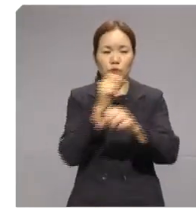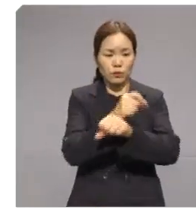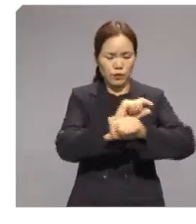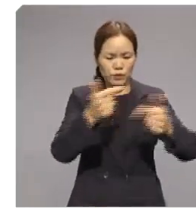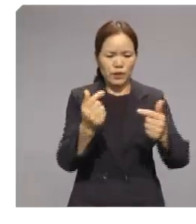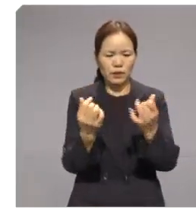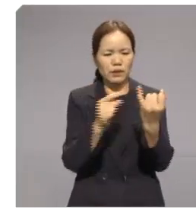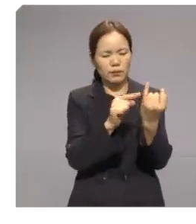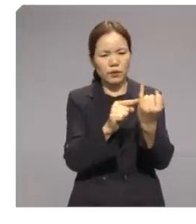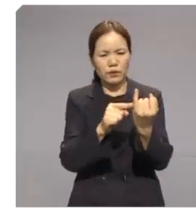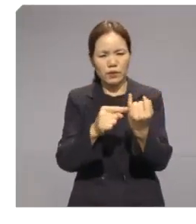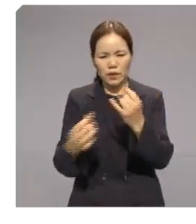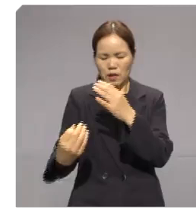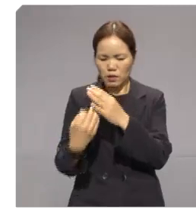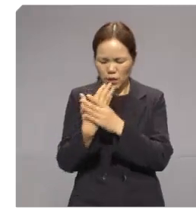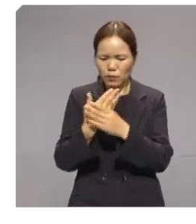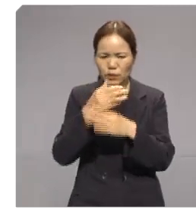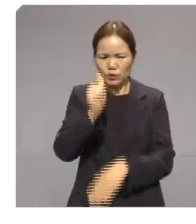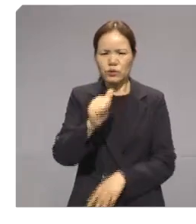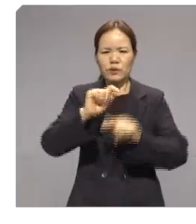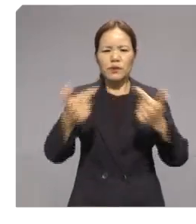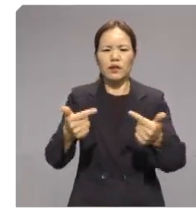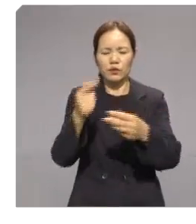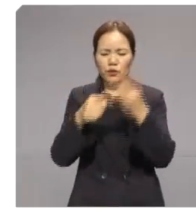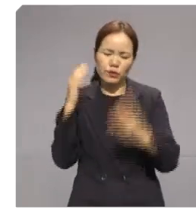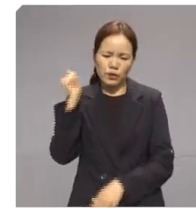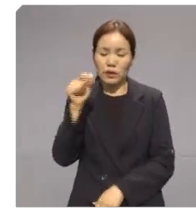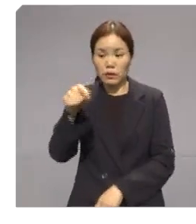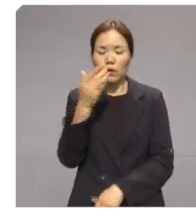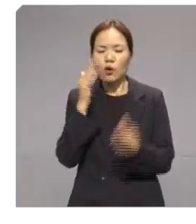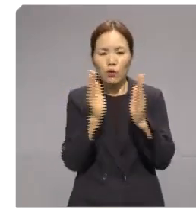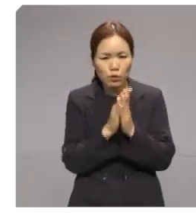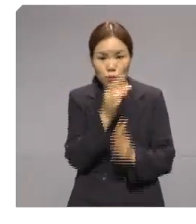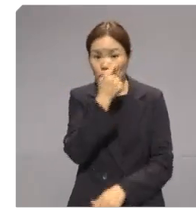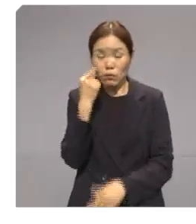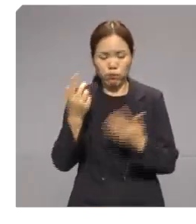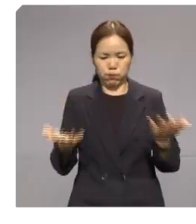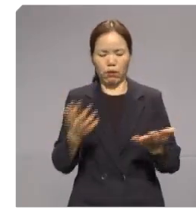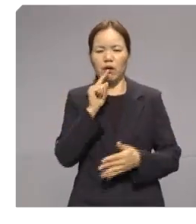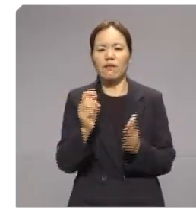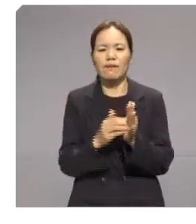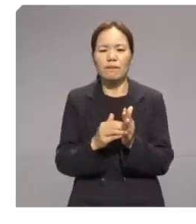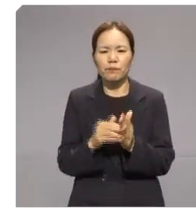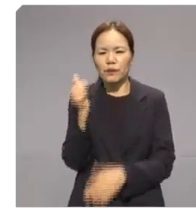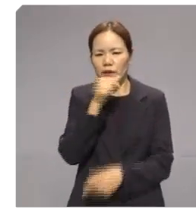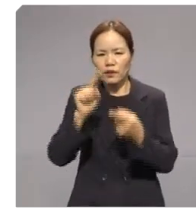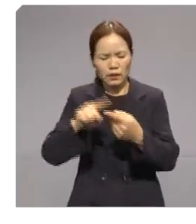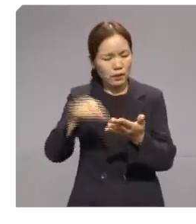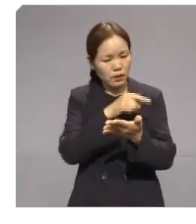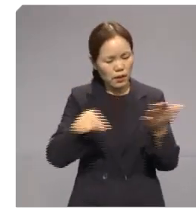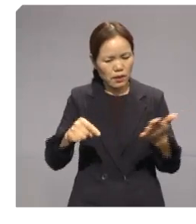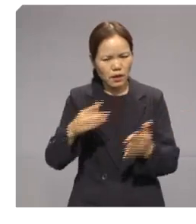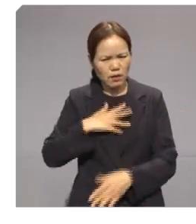김 여사는 뇌물수수 주체가 될 수 없고 윤 대통령이 이를 공모했다는 증거도 없다고 밝혔습니다. 알선에 대한 대가성이나